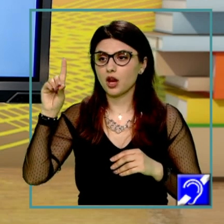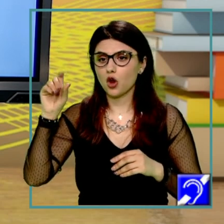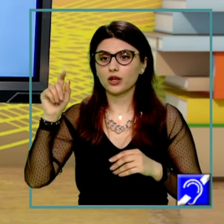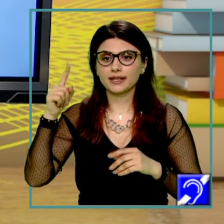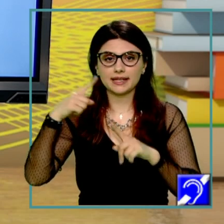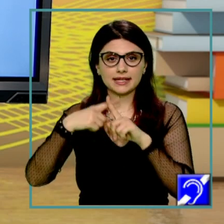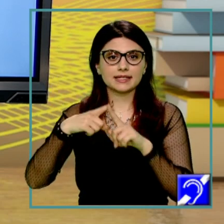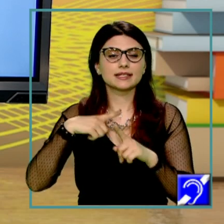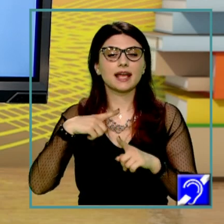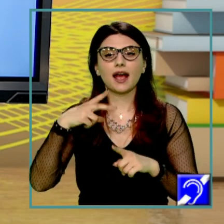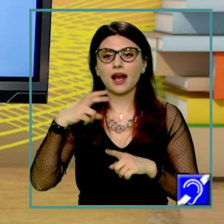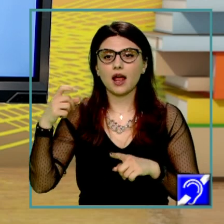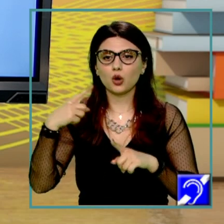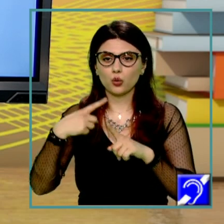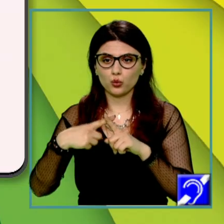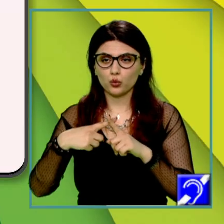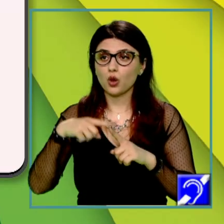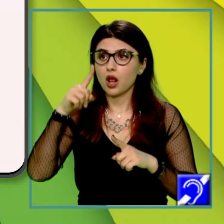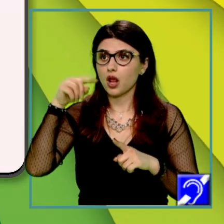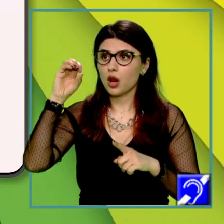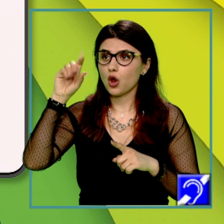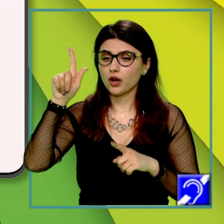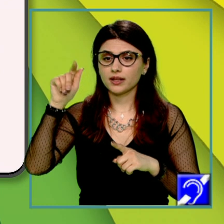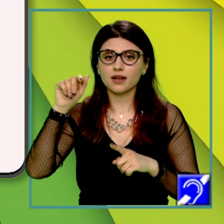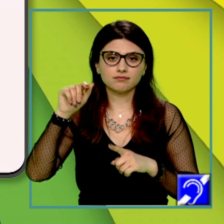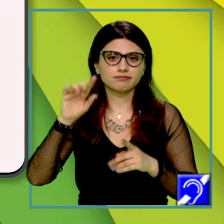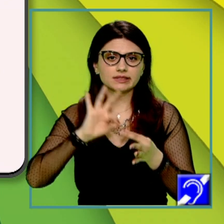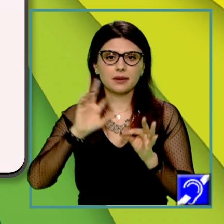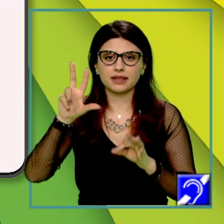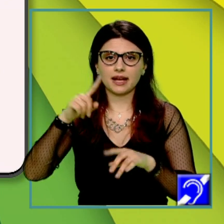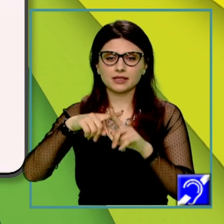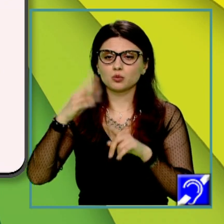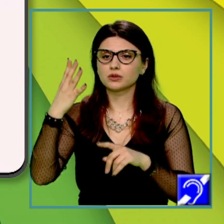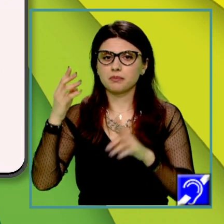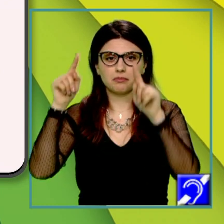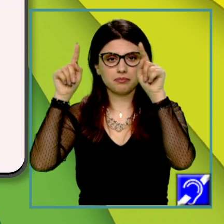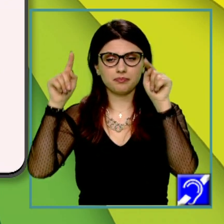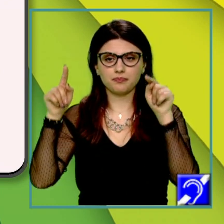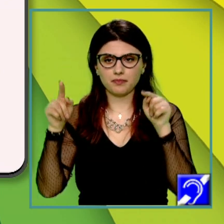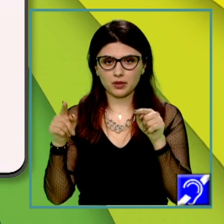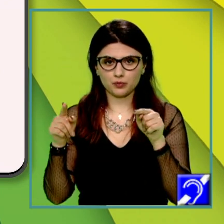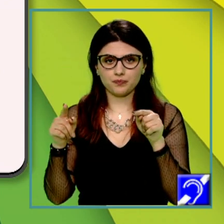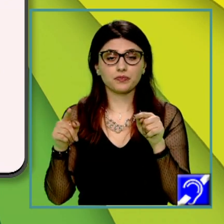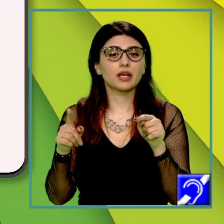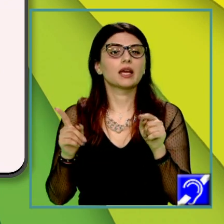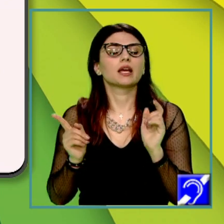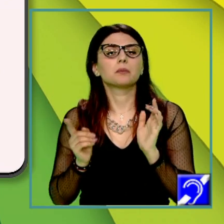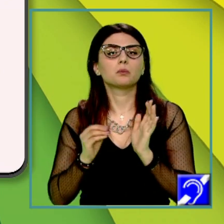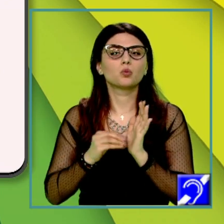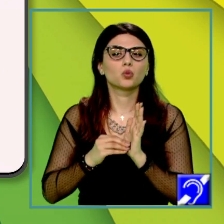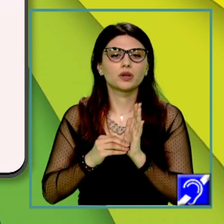egal cu logaritm în bază 2 din 3 x plus 4 impune în condițiile de existență pentru